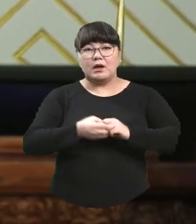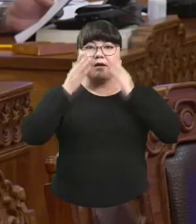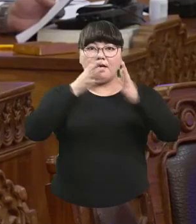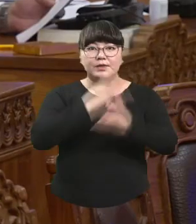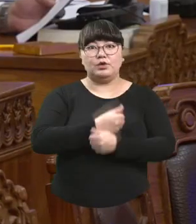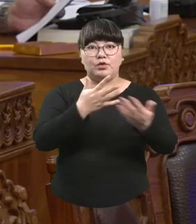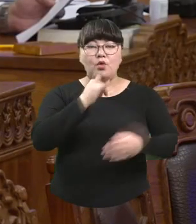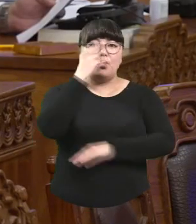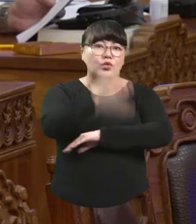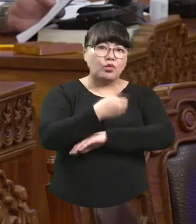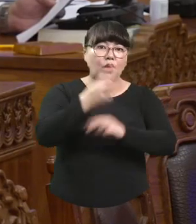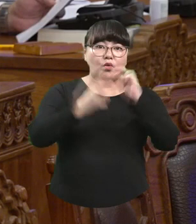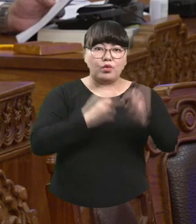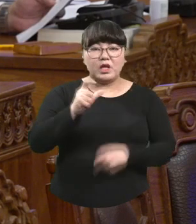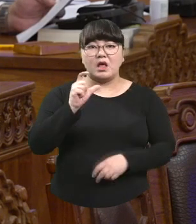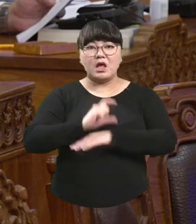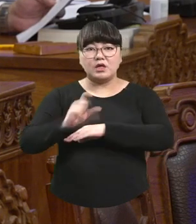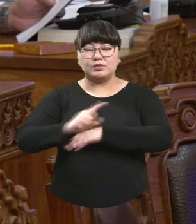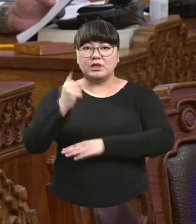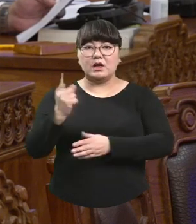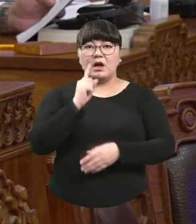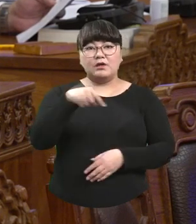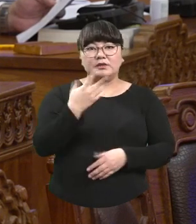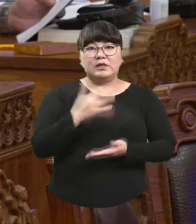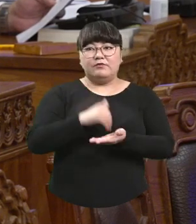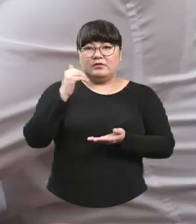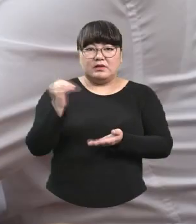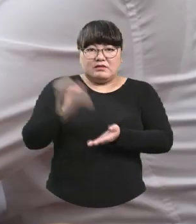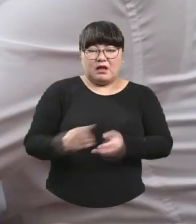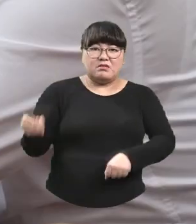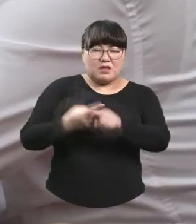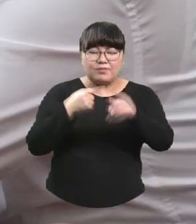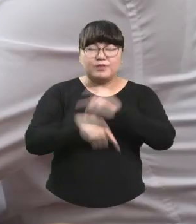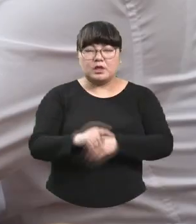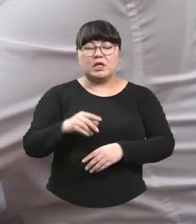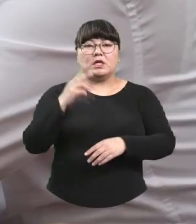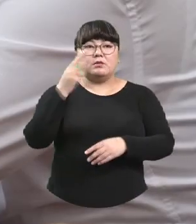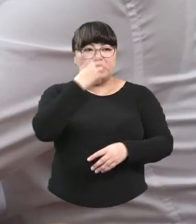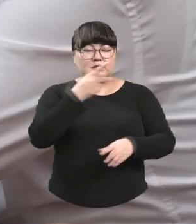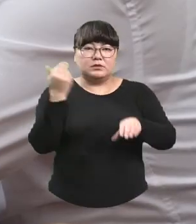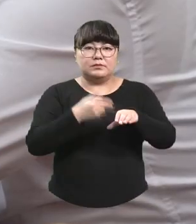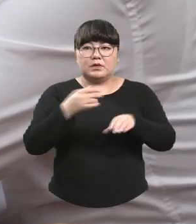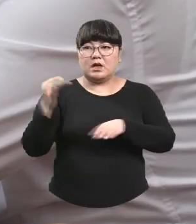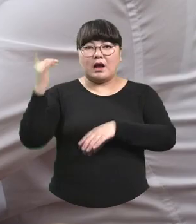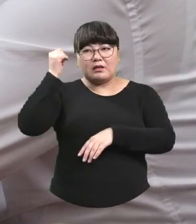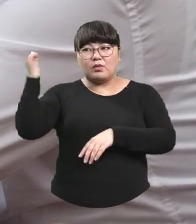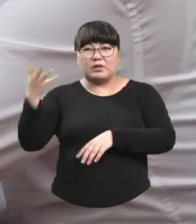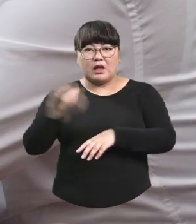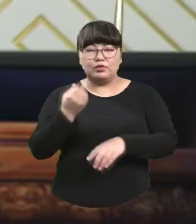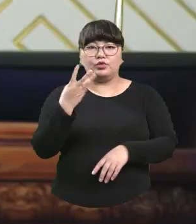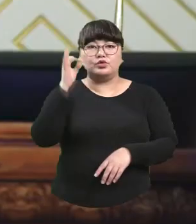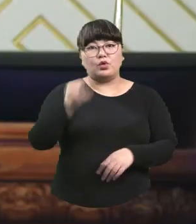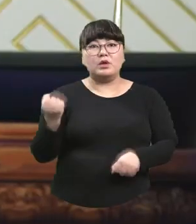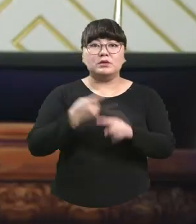сануулв. Учир нь уулуурхан үйлдвэрлэл экспорт 1.5 дахин нэмэгдсэнтэй холбоотойгоор дизель түлшний импорт 40% нэмэгдсэн